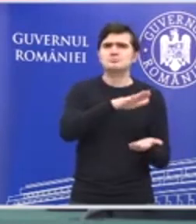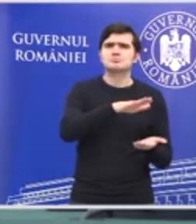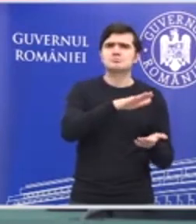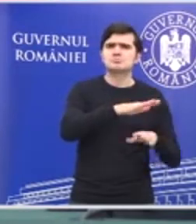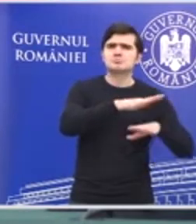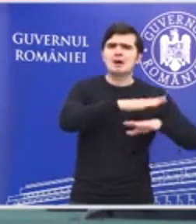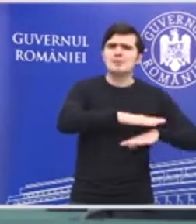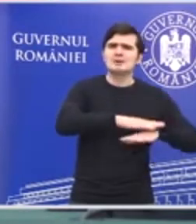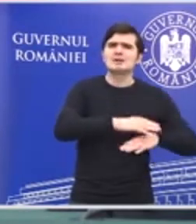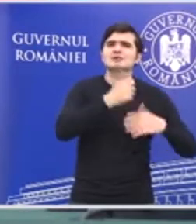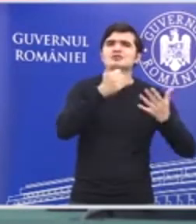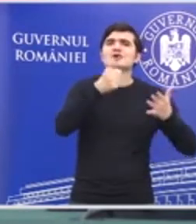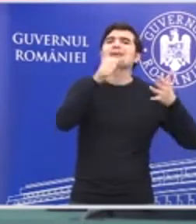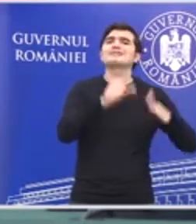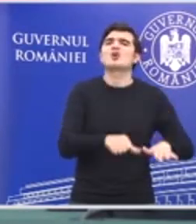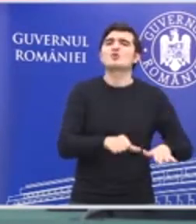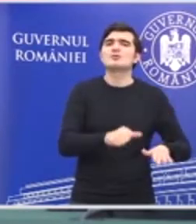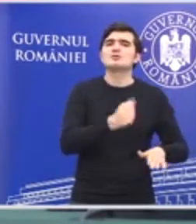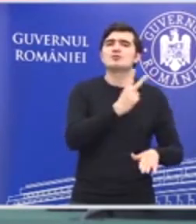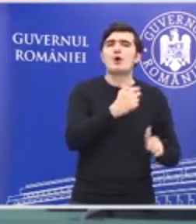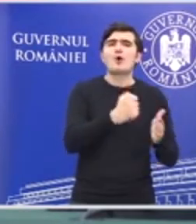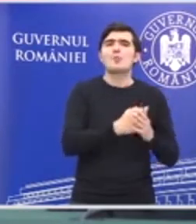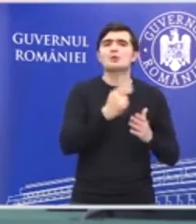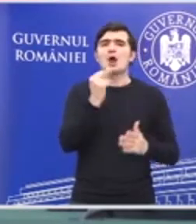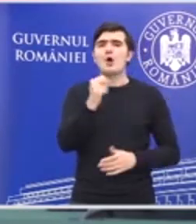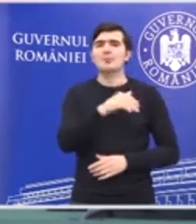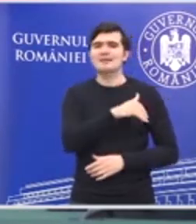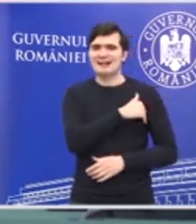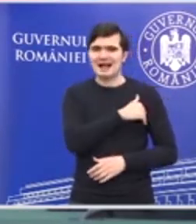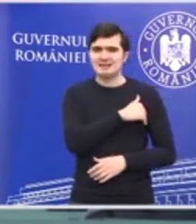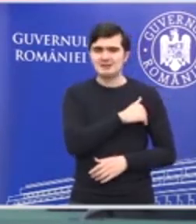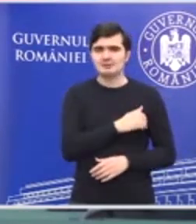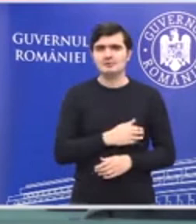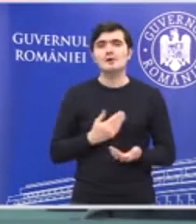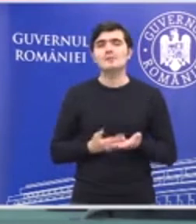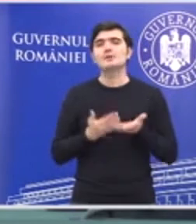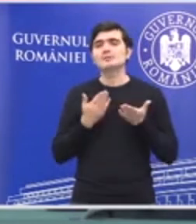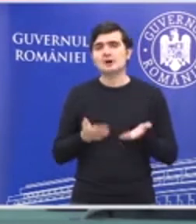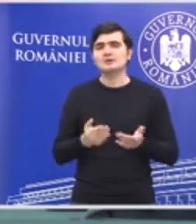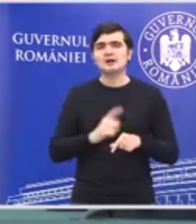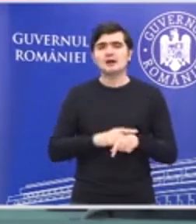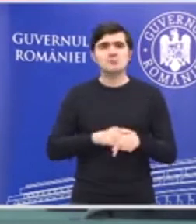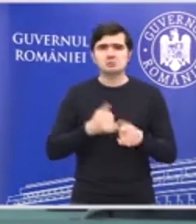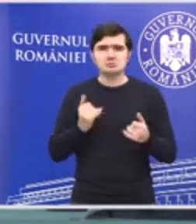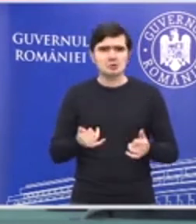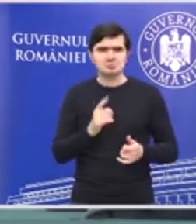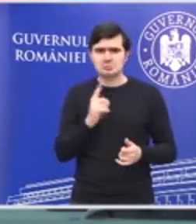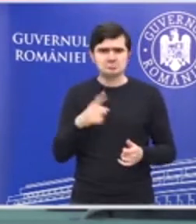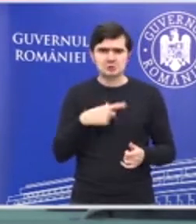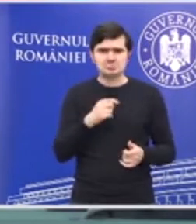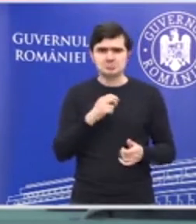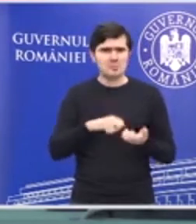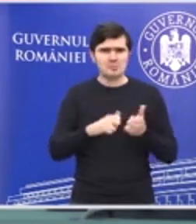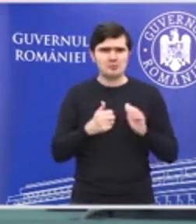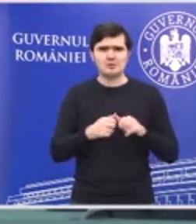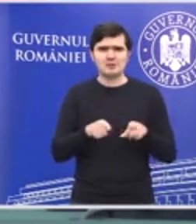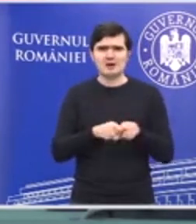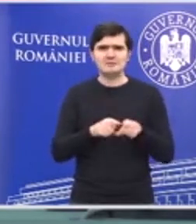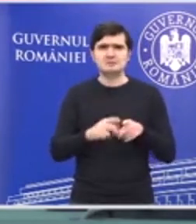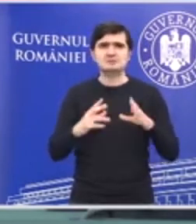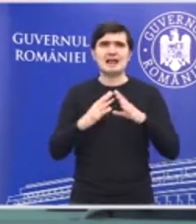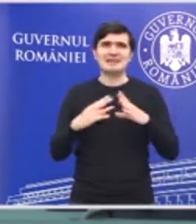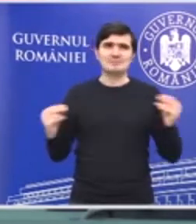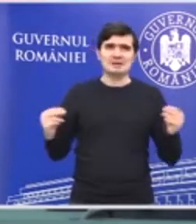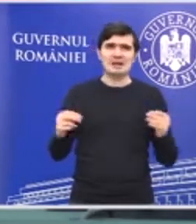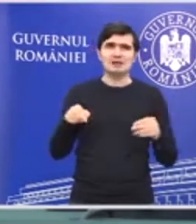între 2 și 8 grade. Tocmai de aceea, la momentul actual, nu se pune problema de expirare,